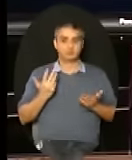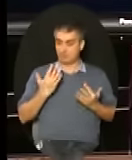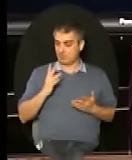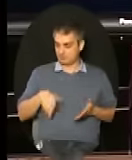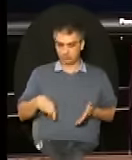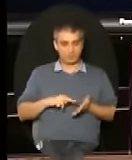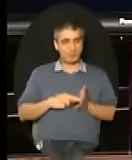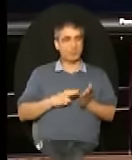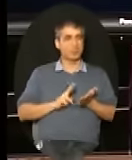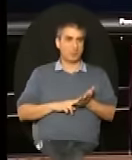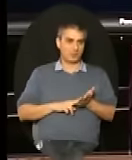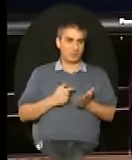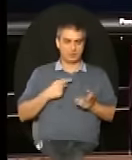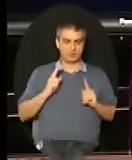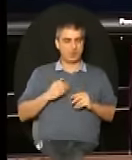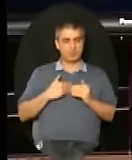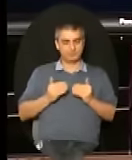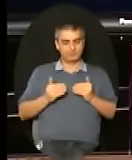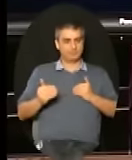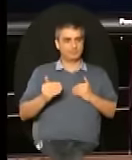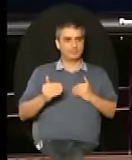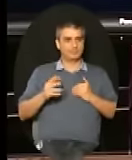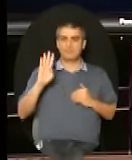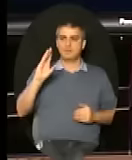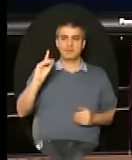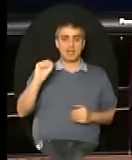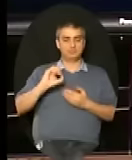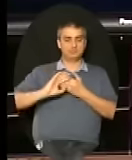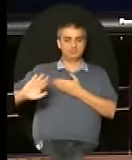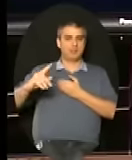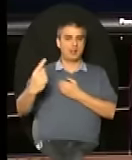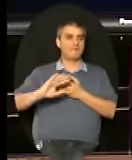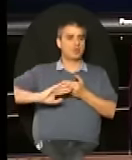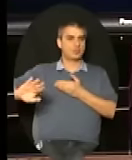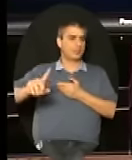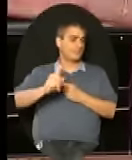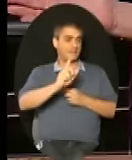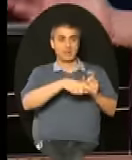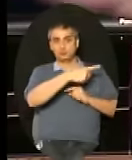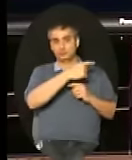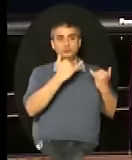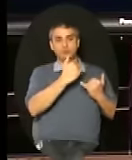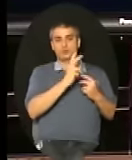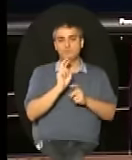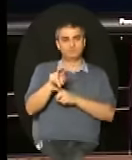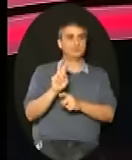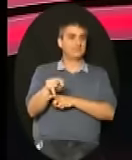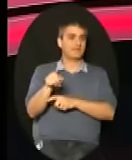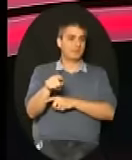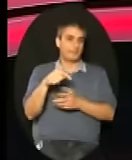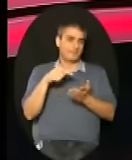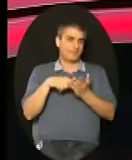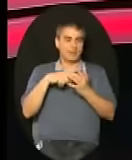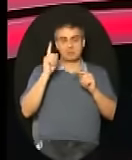כאן מדיניות נכונה, אנחנו נוכל לבודד את ה-BDS מאותם אלה שכרגע מצטרפים אליהם